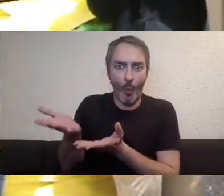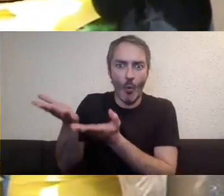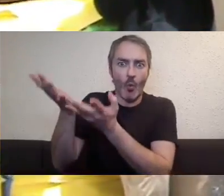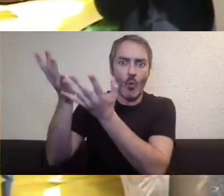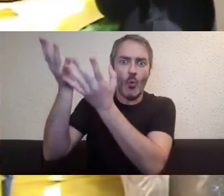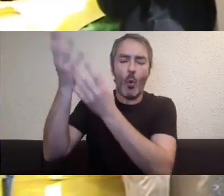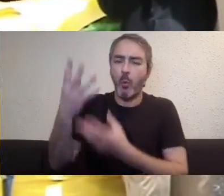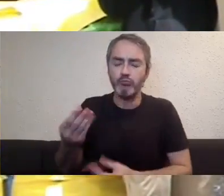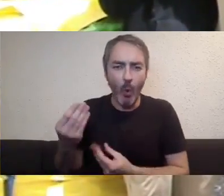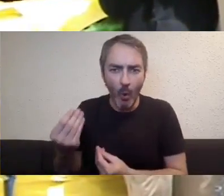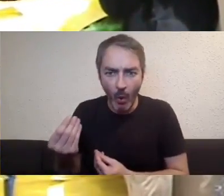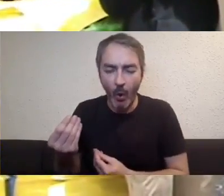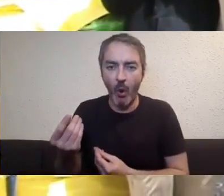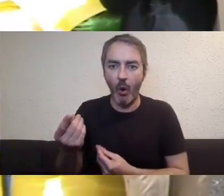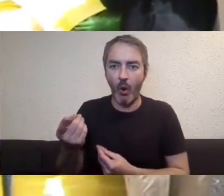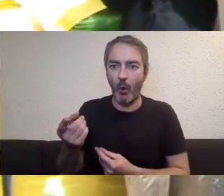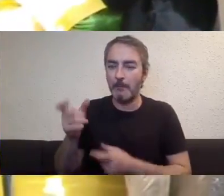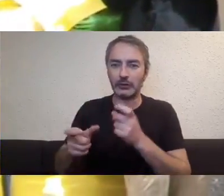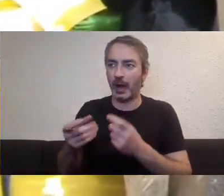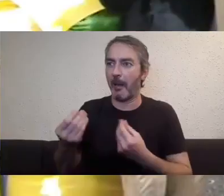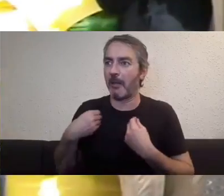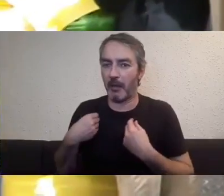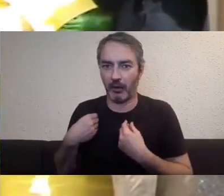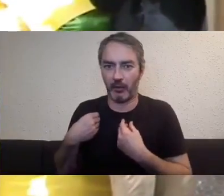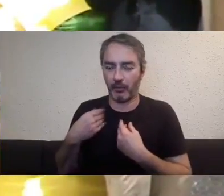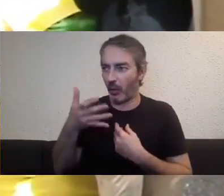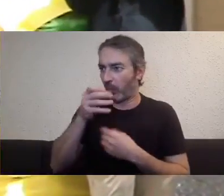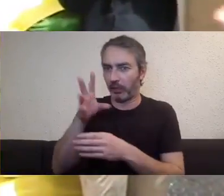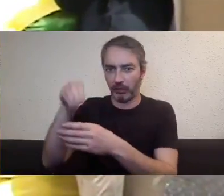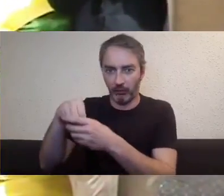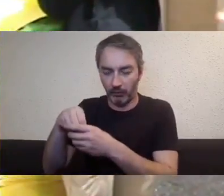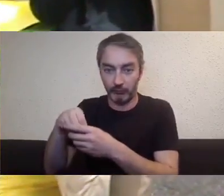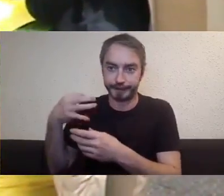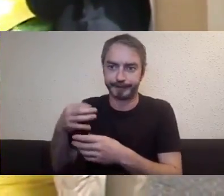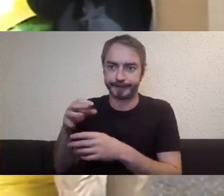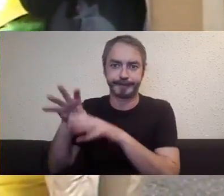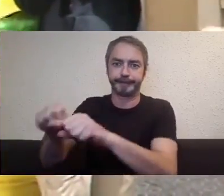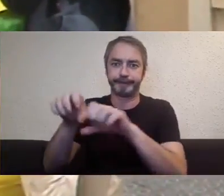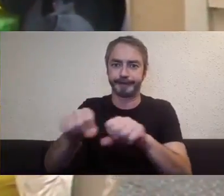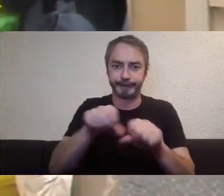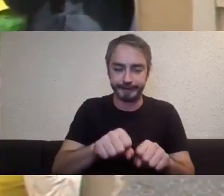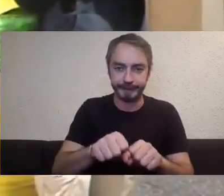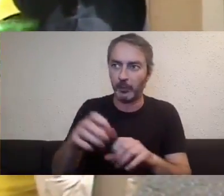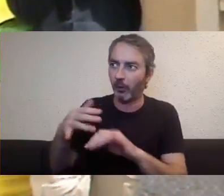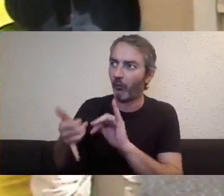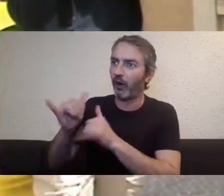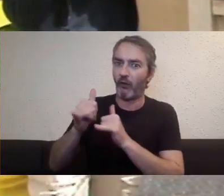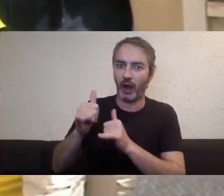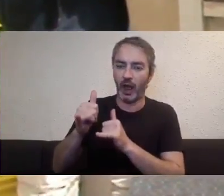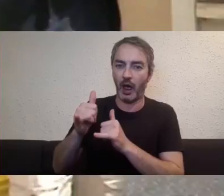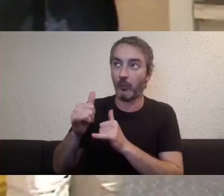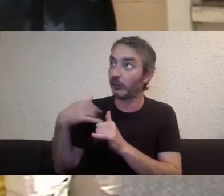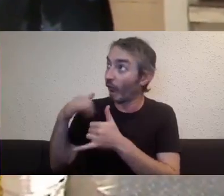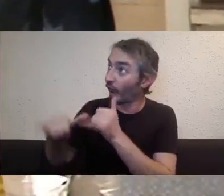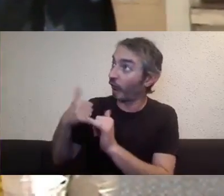preus de quantitat i realment no permetien a la gent, o que era desallotjada en els fons urbanístics total, allotjar-se